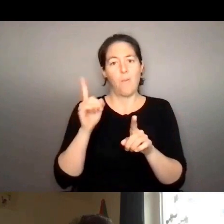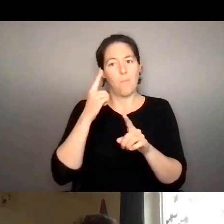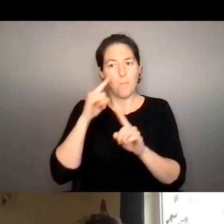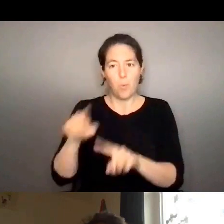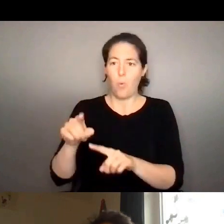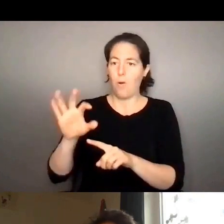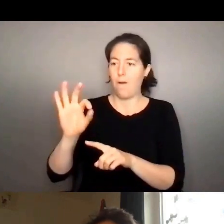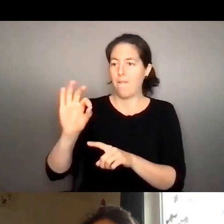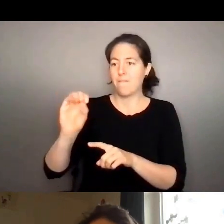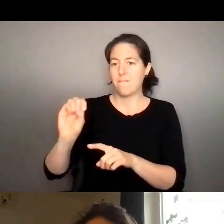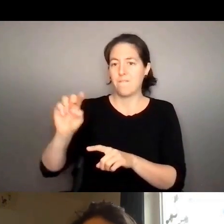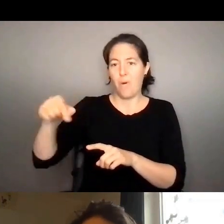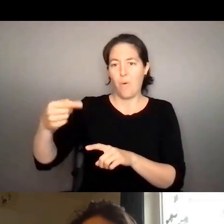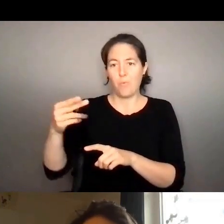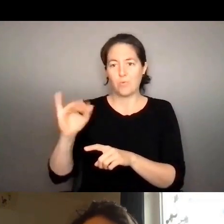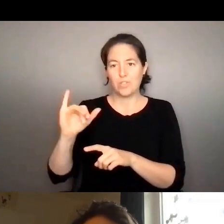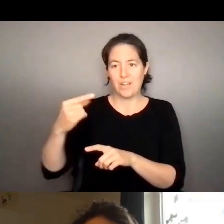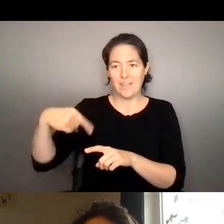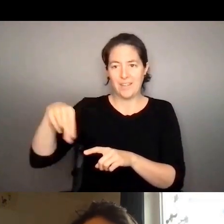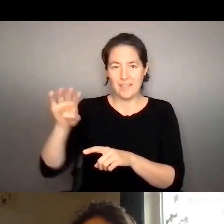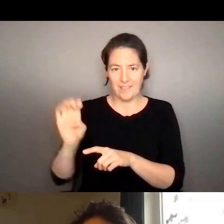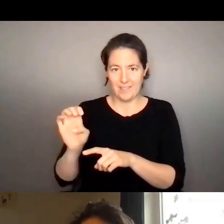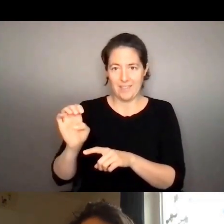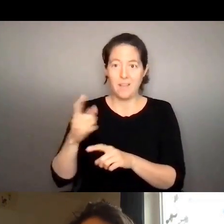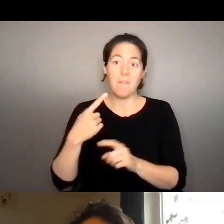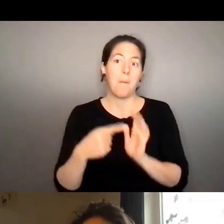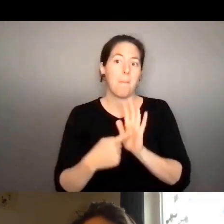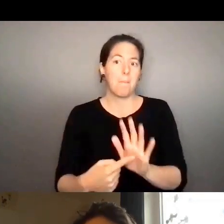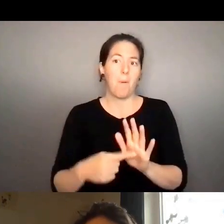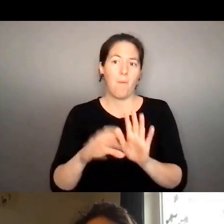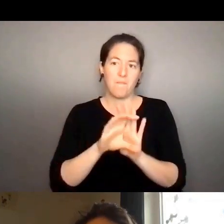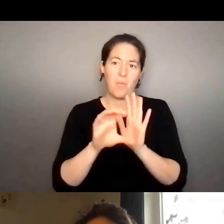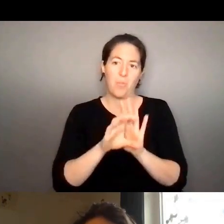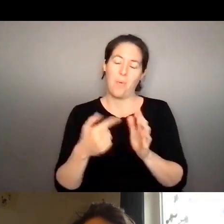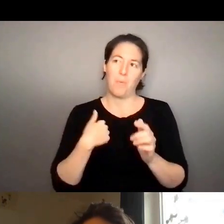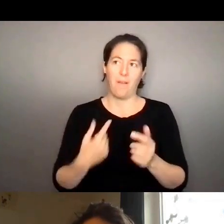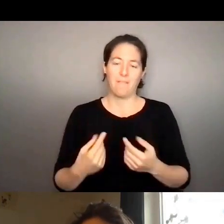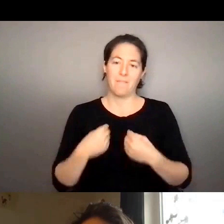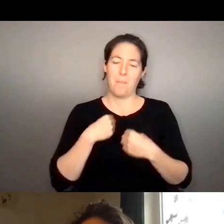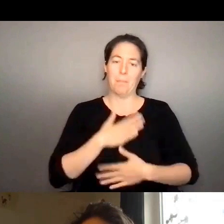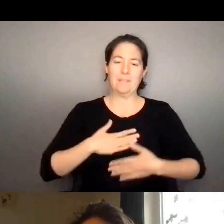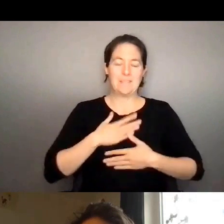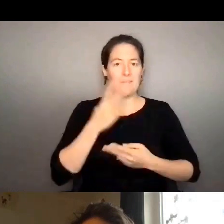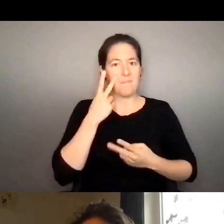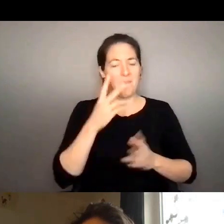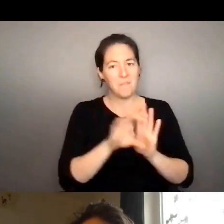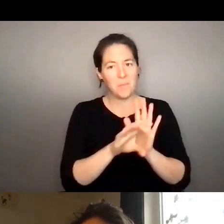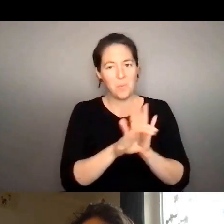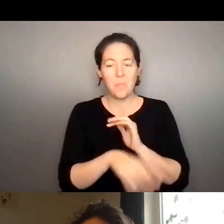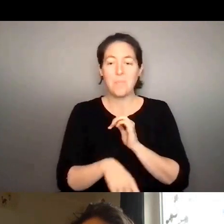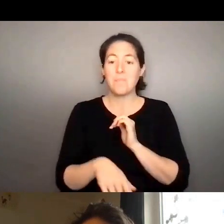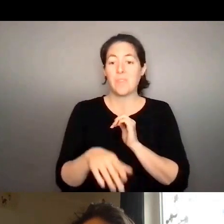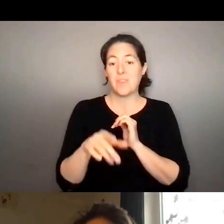organismes fongiques. Je vais vous montrer une petite photo parce que moi, ça me fait tout le temps plaisir. Puis dans le fond, c'est ça, on